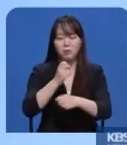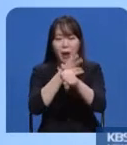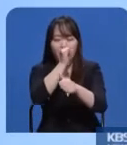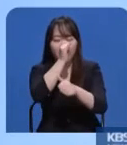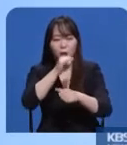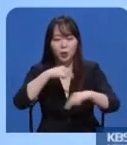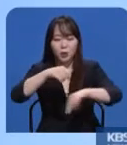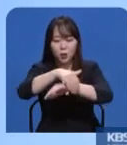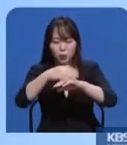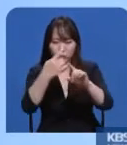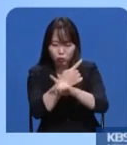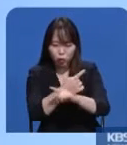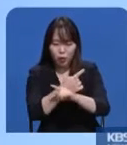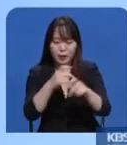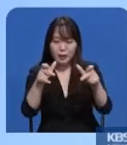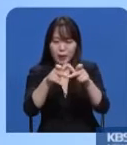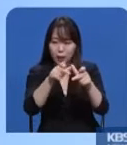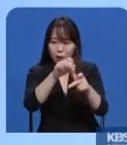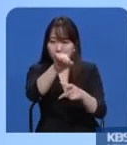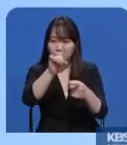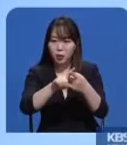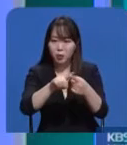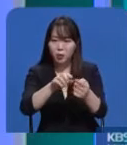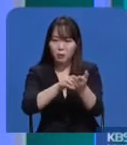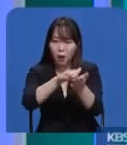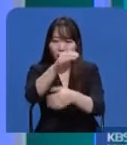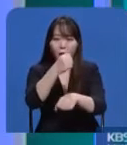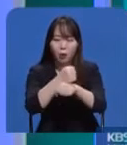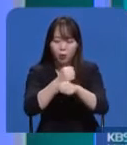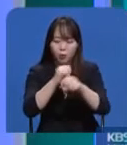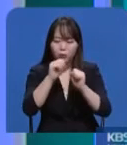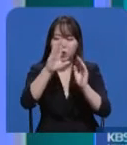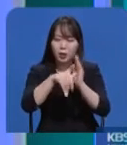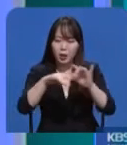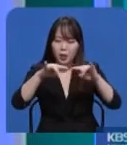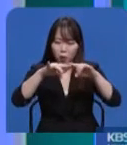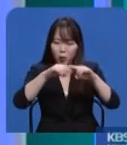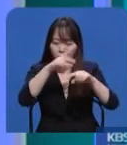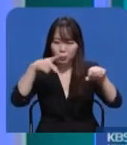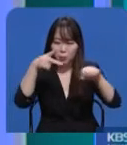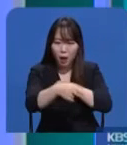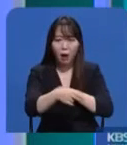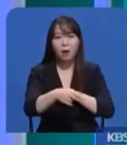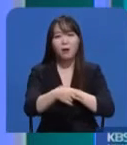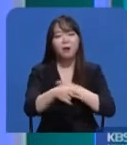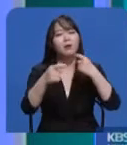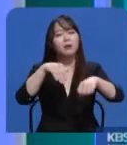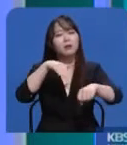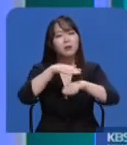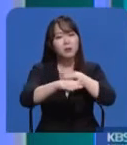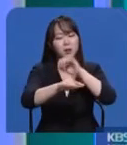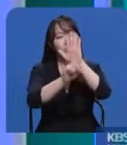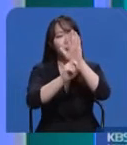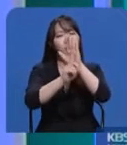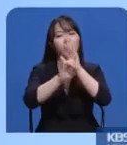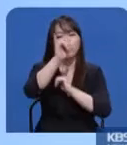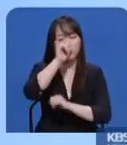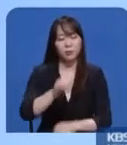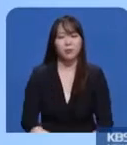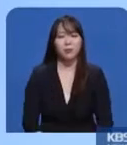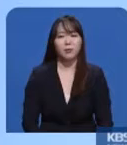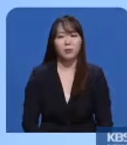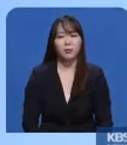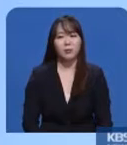정책 수정을 요구하는 장애인들을 쫓아내고 겨울철에 전기를 끊었다거나 하는 식의 보도가 있습니다.